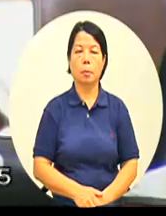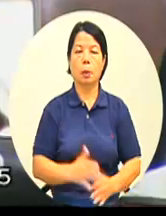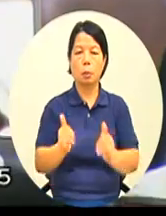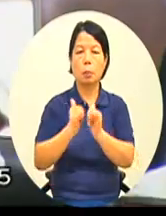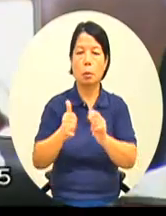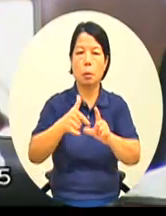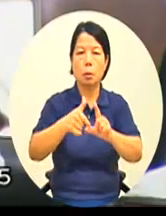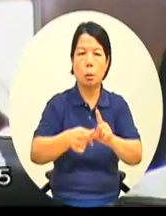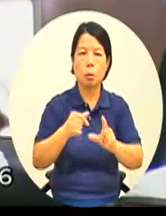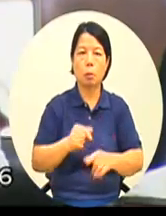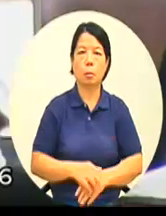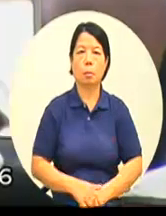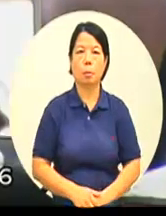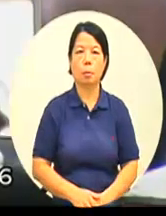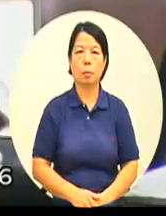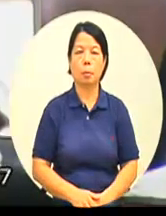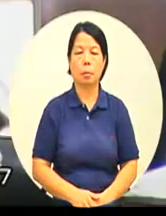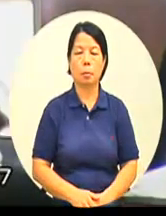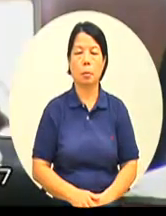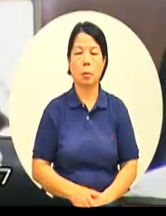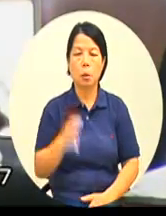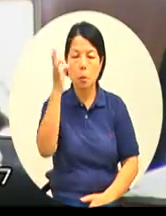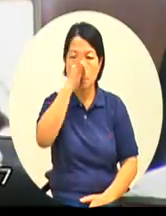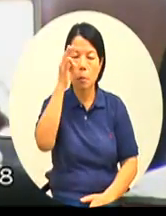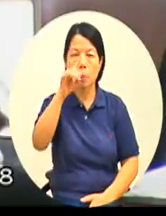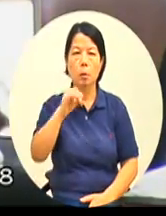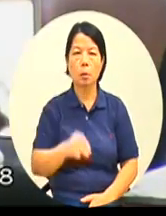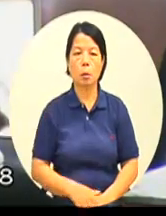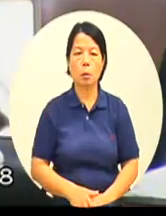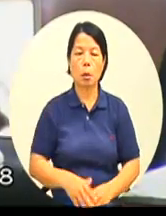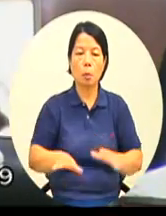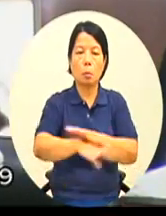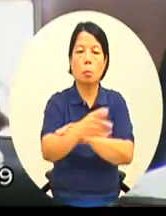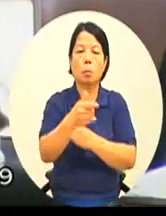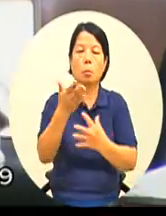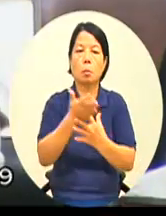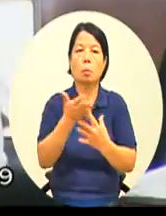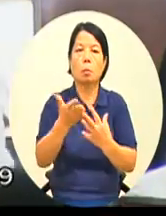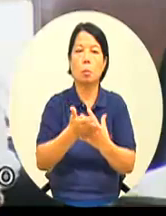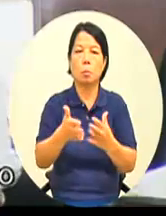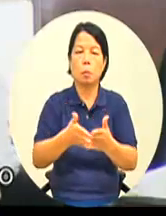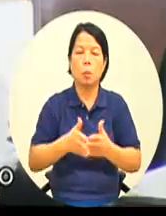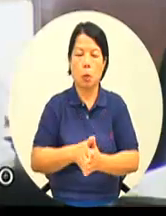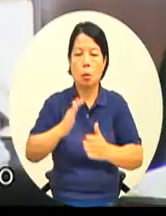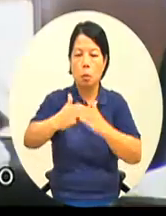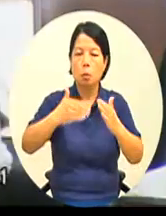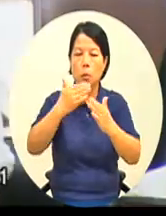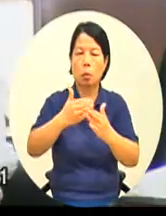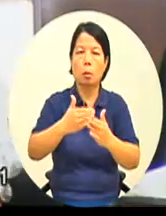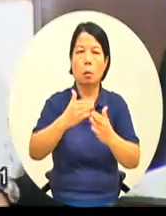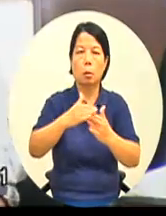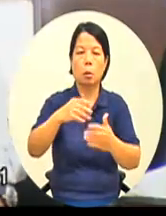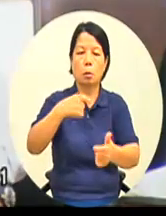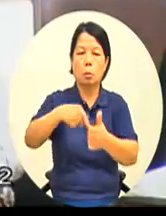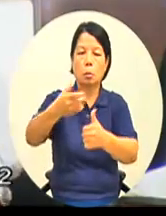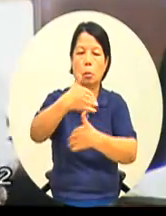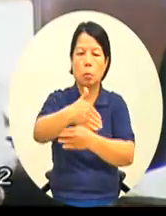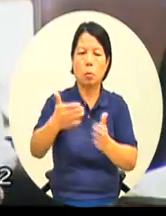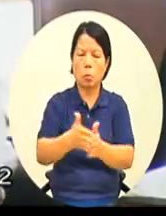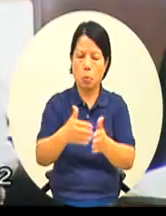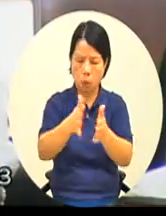区，所谓的在或者找所谓的闲置空间嘛，闲置教室啊，学校现在大部分都是往这个方